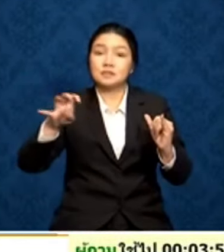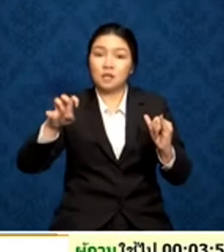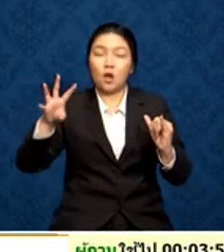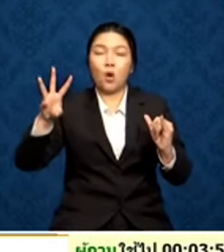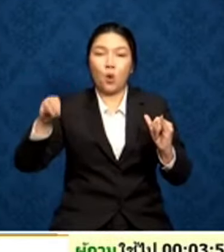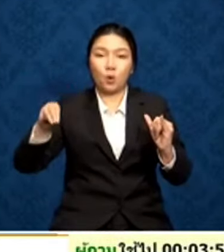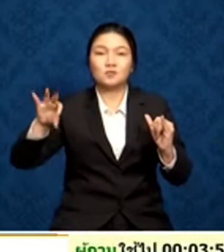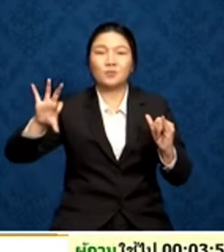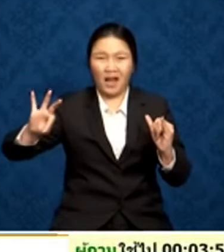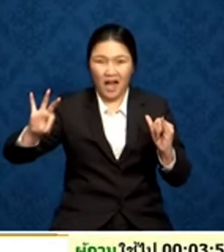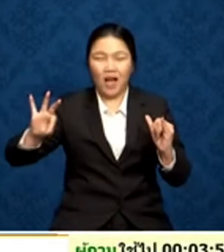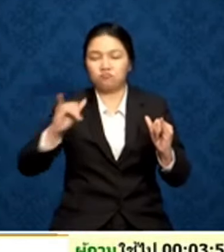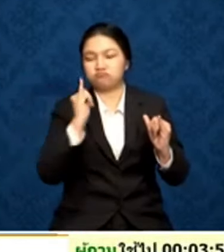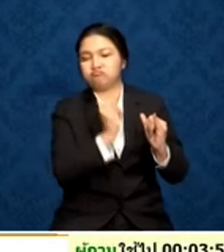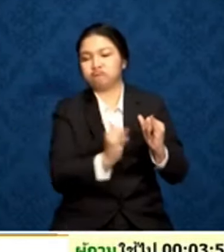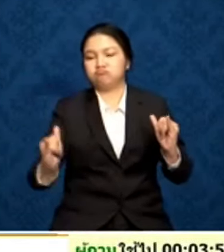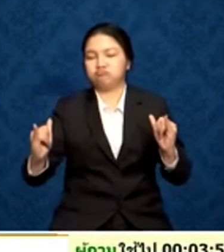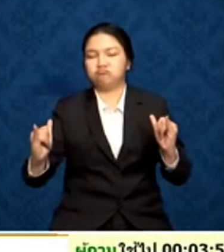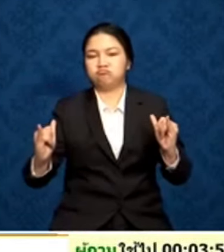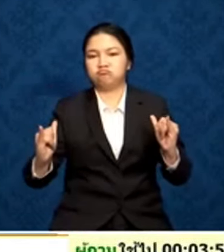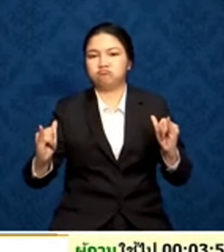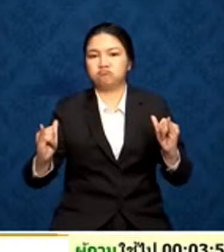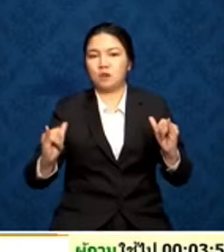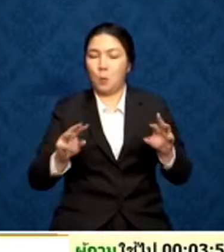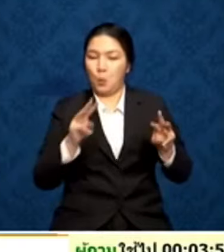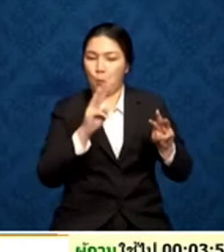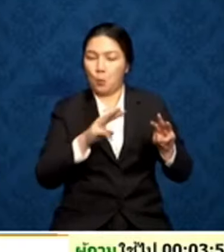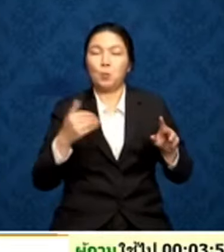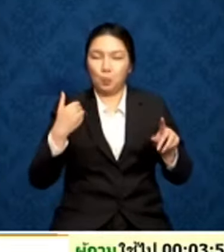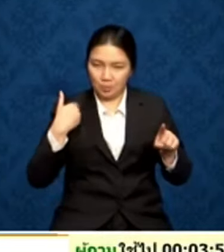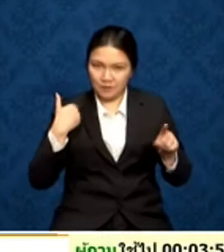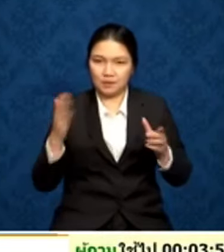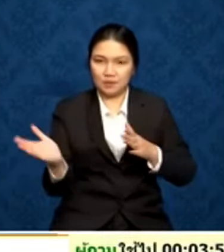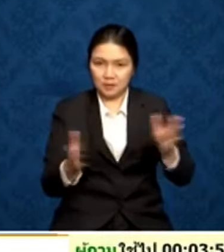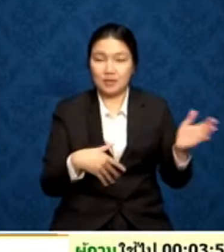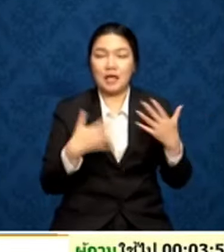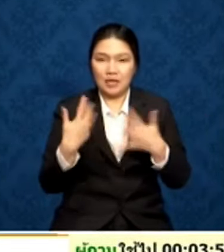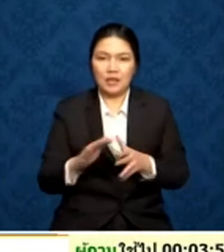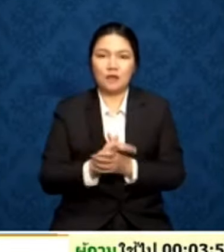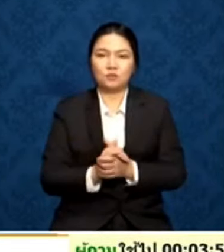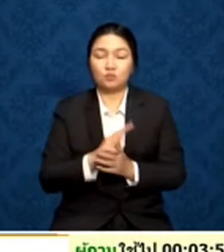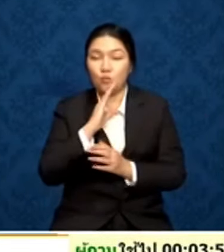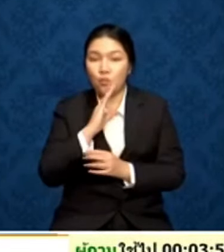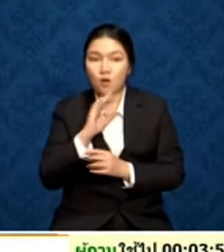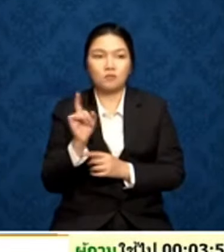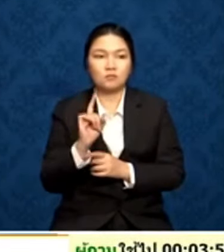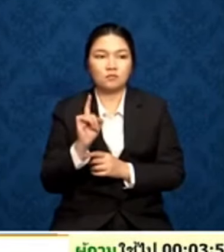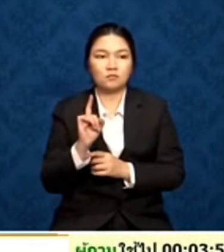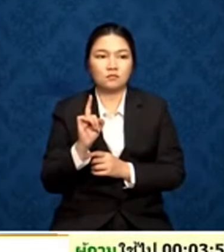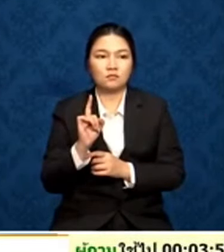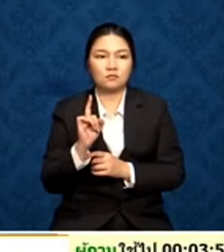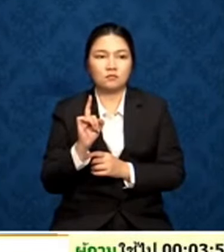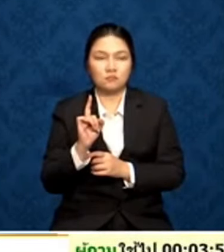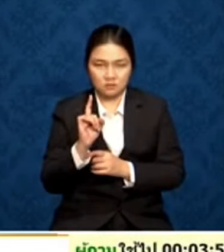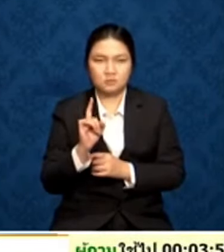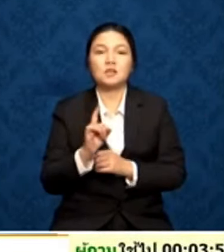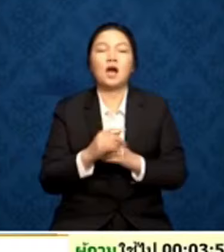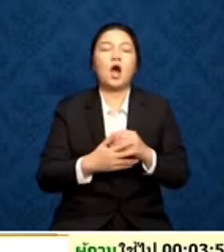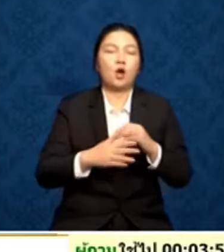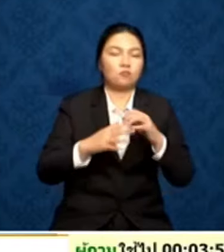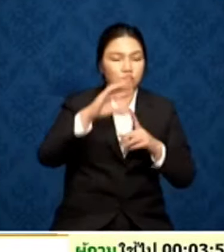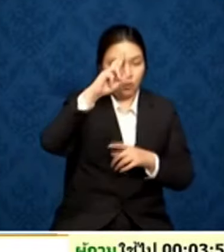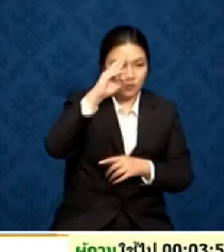4,469 เตียงนะครับและในเตียงที่ดูแลเกี่ยวผู้ป่วยจิตเวชสองอย่างรวมกันในของกระ